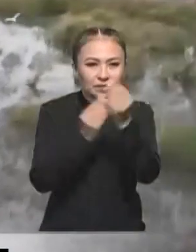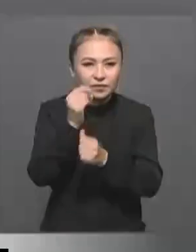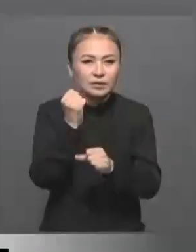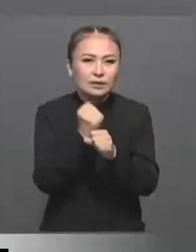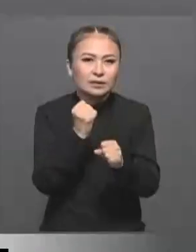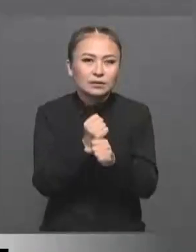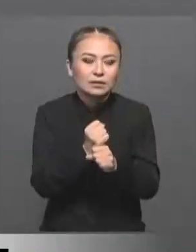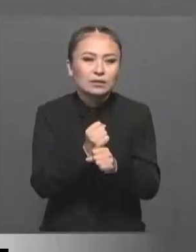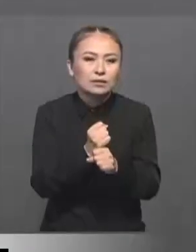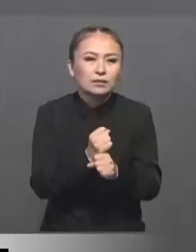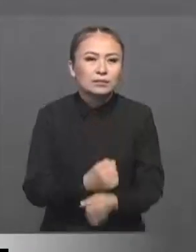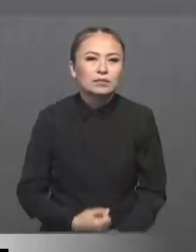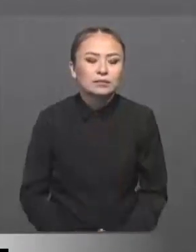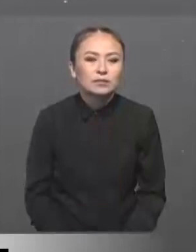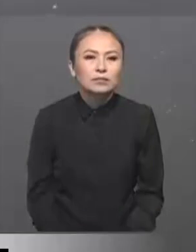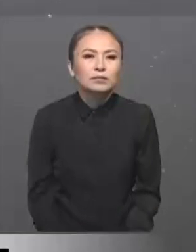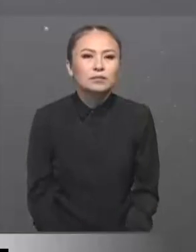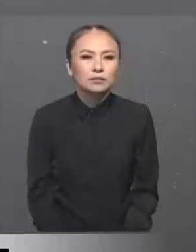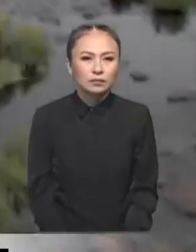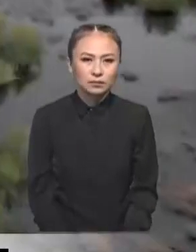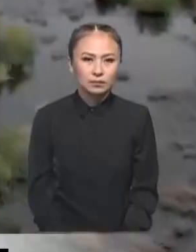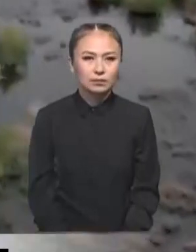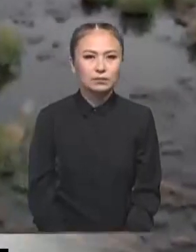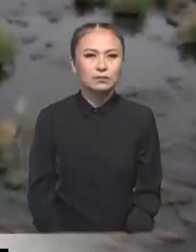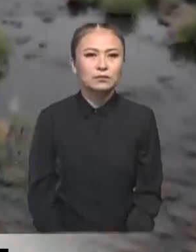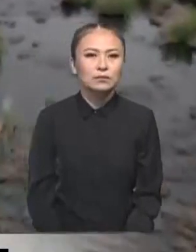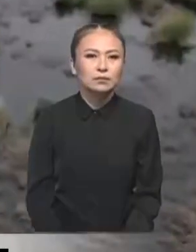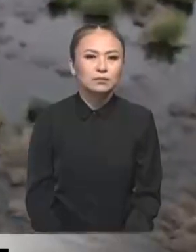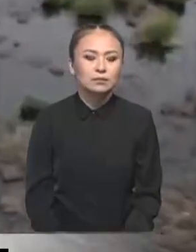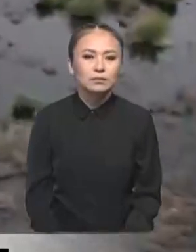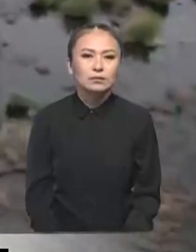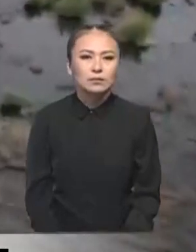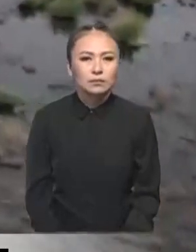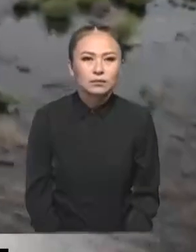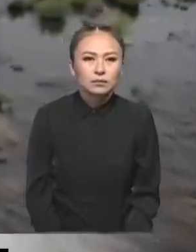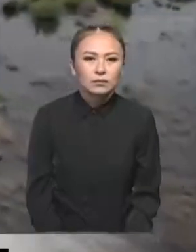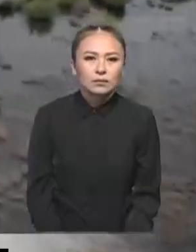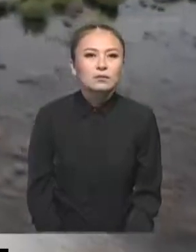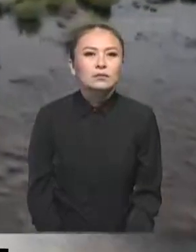қазүйректер қона бастаған. Арыстанбек Кенжебек, Байзақов, Жандос Рахметуллин, 24 KZ, Атырау.